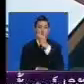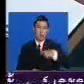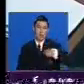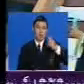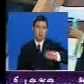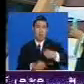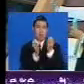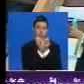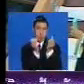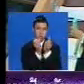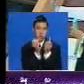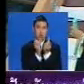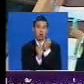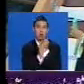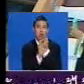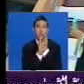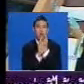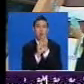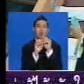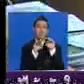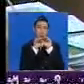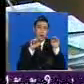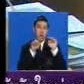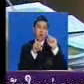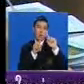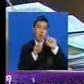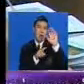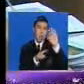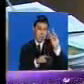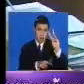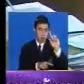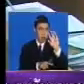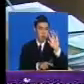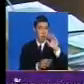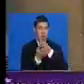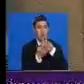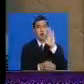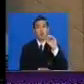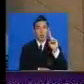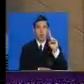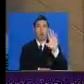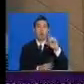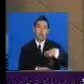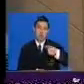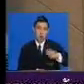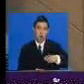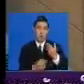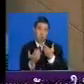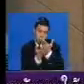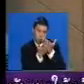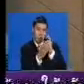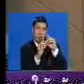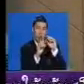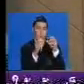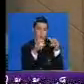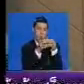มาชิกภาพตามมาตรา91ของรัฐธรรมนูญซึ่งแม้ว่าจะต้องรอขั้นตอนการส่งเรื่องจากประธานสภาผู้แทนราษฎรและต้